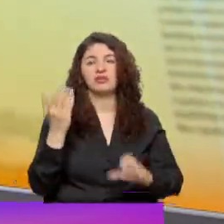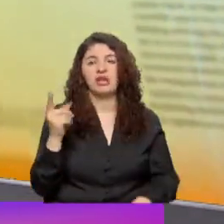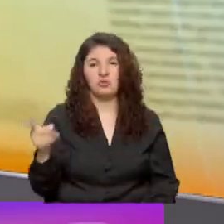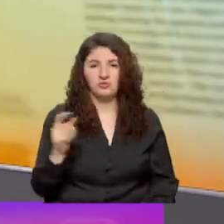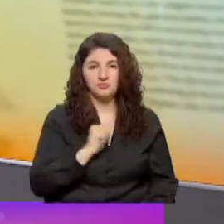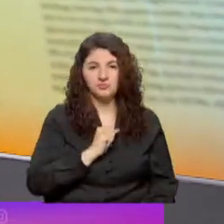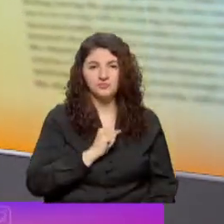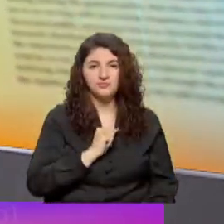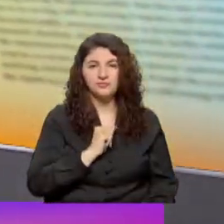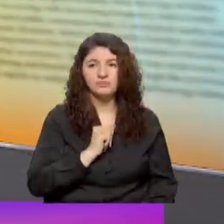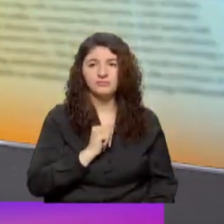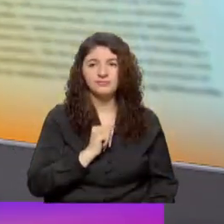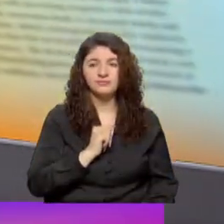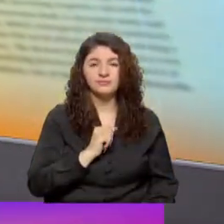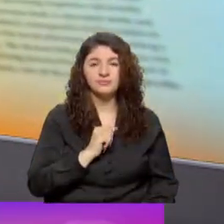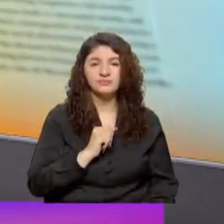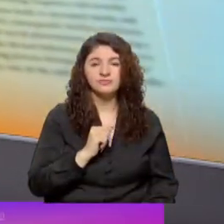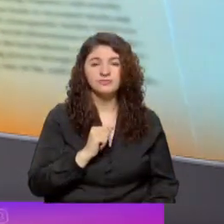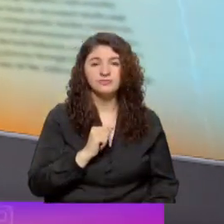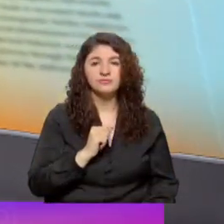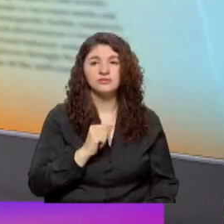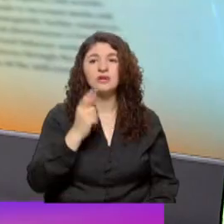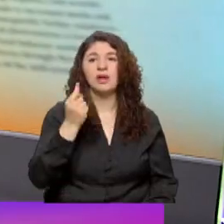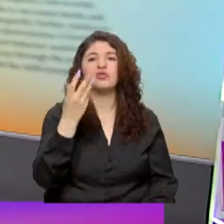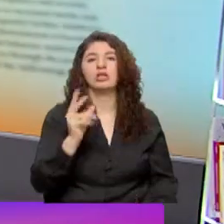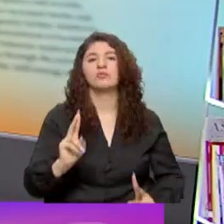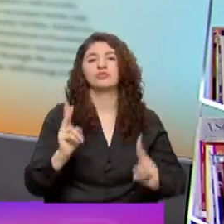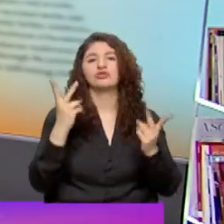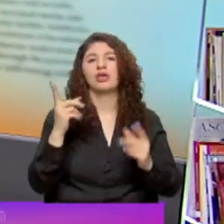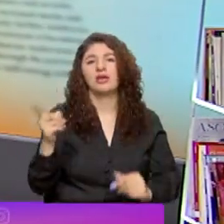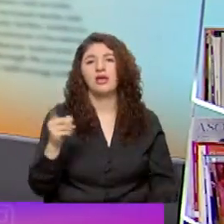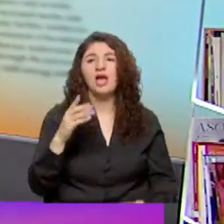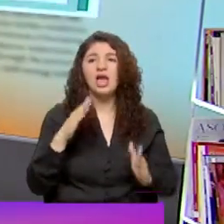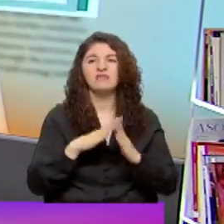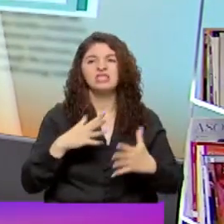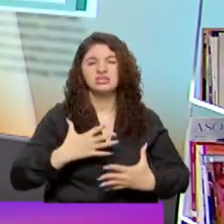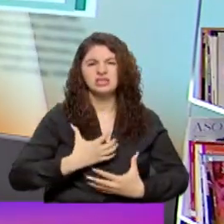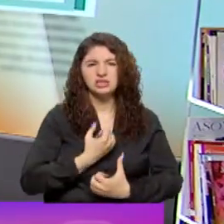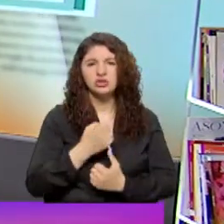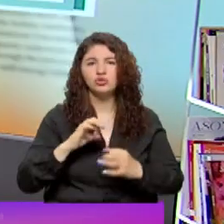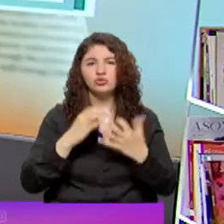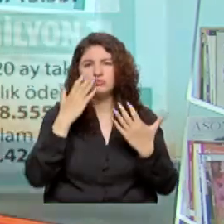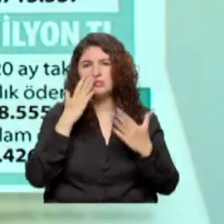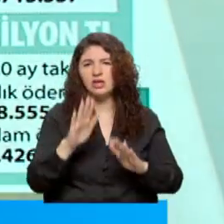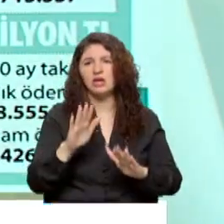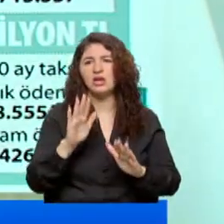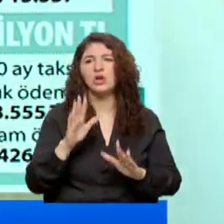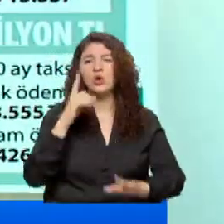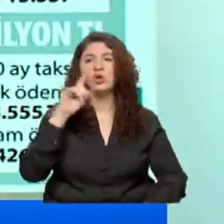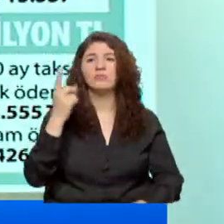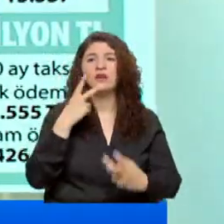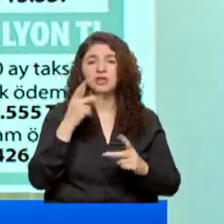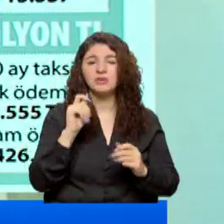geliyor bu bu parası olana Müjde konut krizi çözüm Beklerken